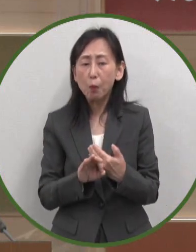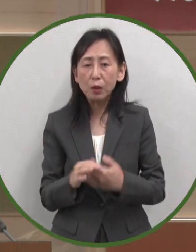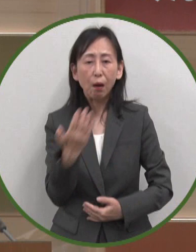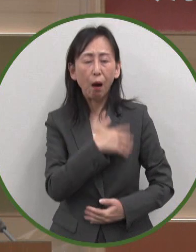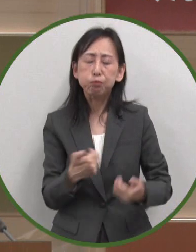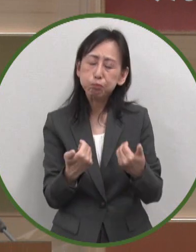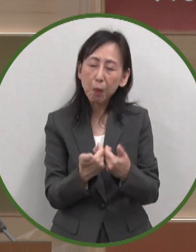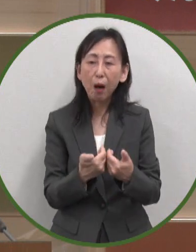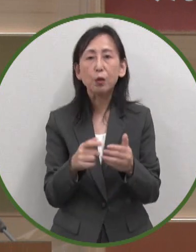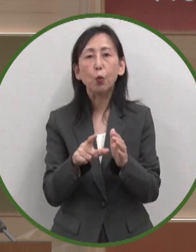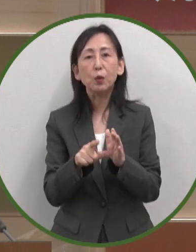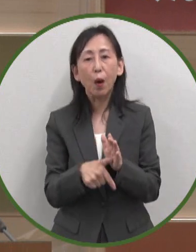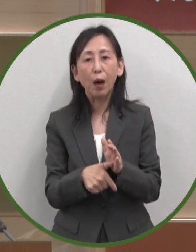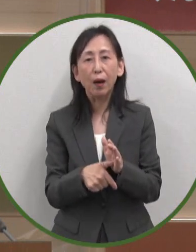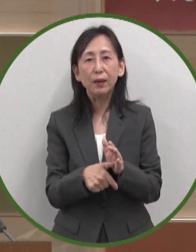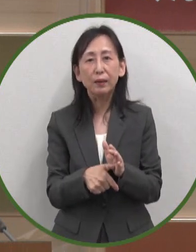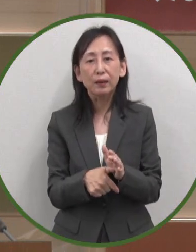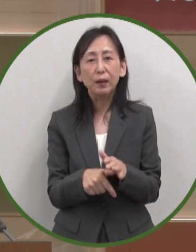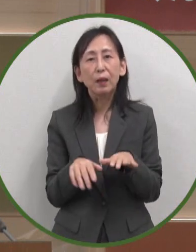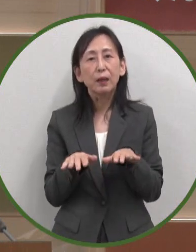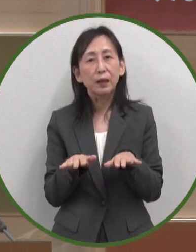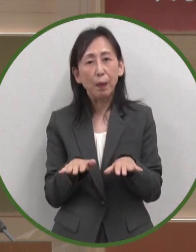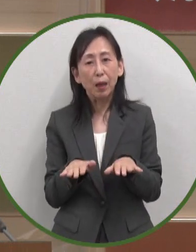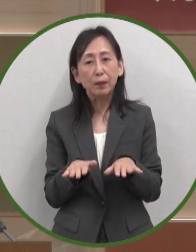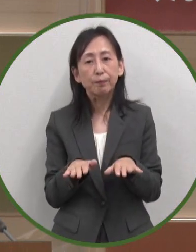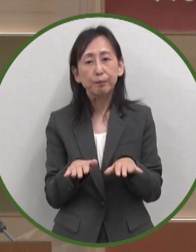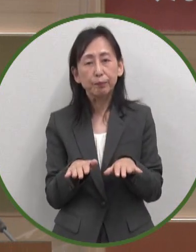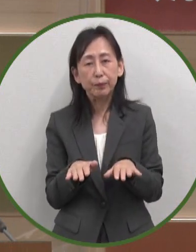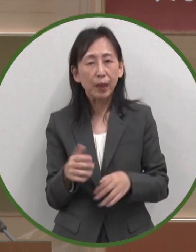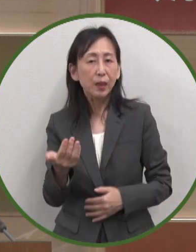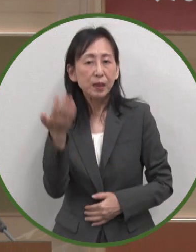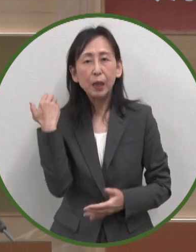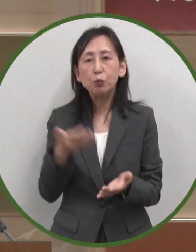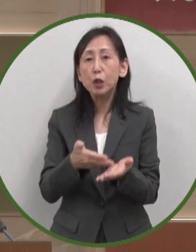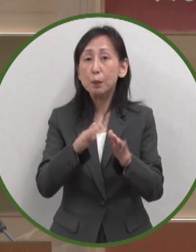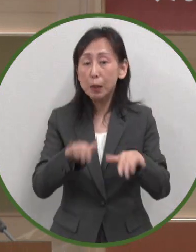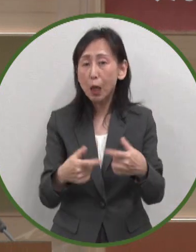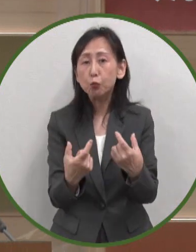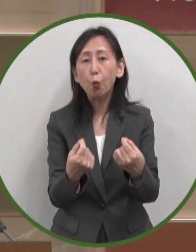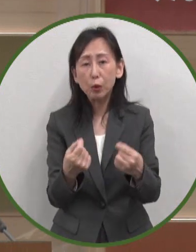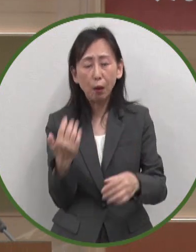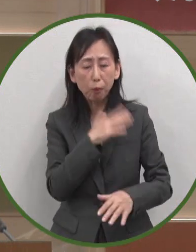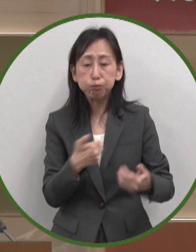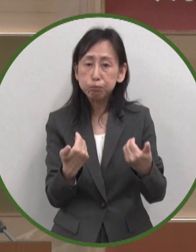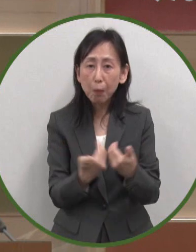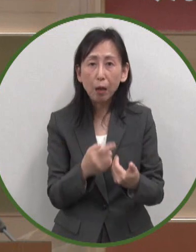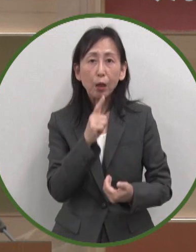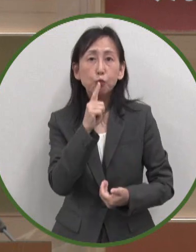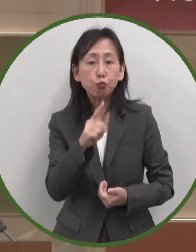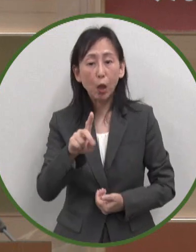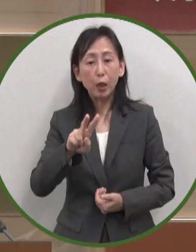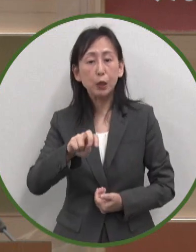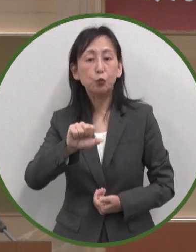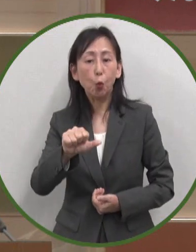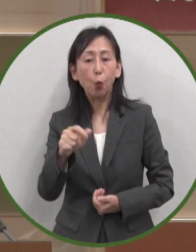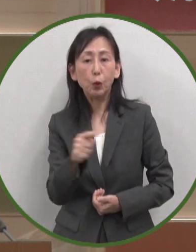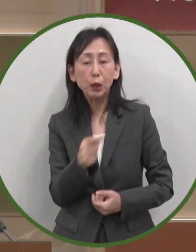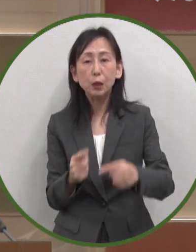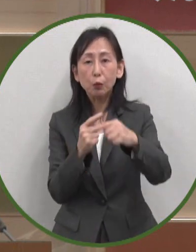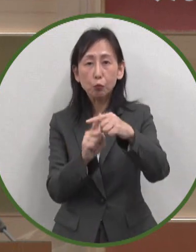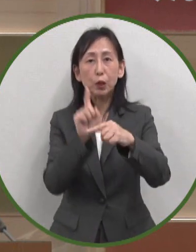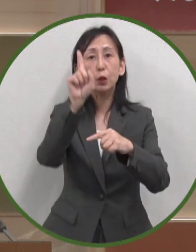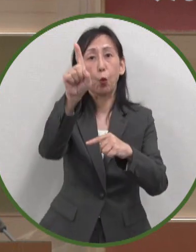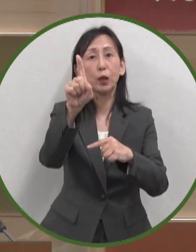場合にはですね、今非常に先ほども申し上げましたけど、25人に1人は陽性になっているということ